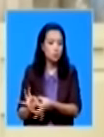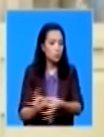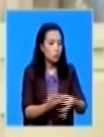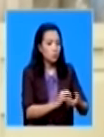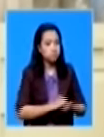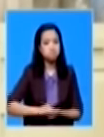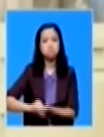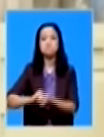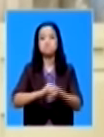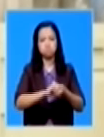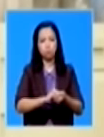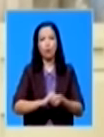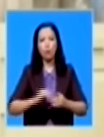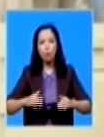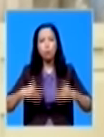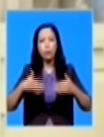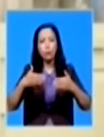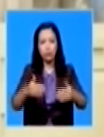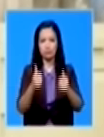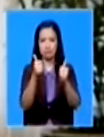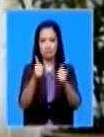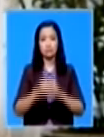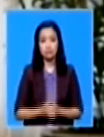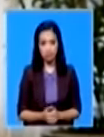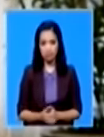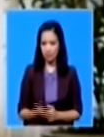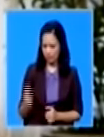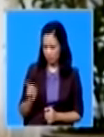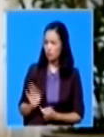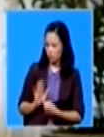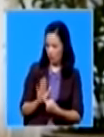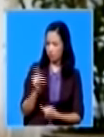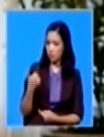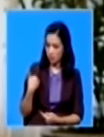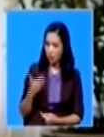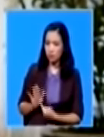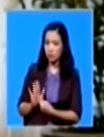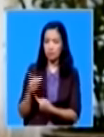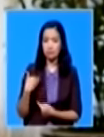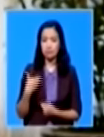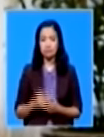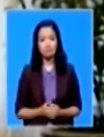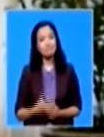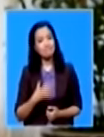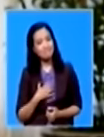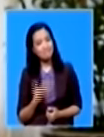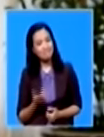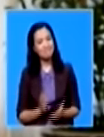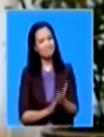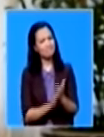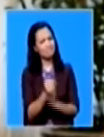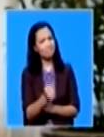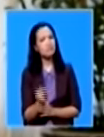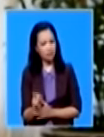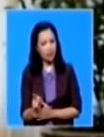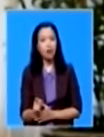าชนร่วมมือมันไปได้หมดนะ แต่ถ้ามีตัวอย่างจะดีมากค่ะท่านนายกมีตัวอย่างตอนนี้ที่ท่านนายกอยากจะชื่นชมไหมคะว่า